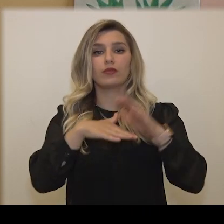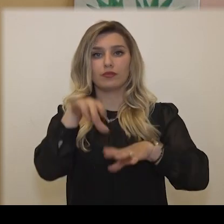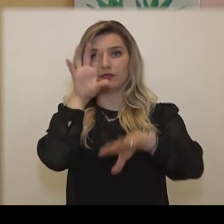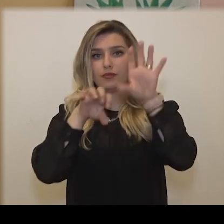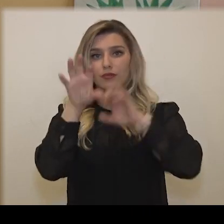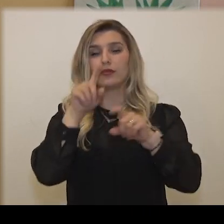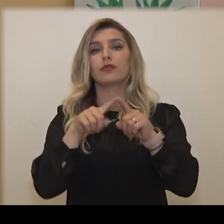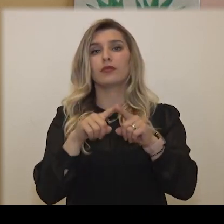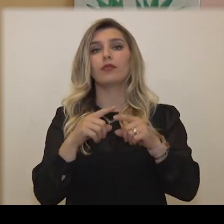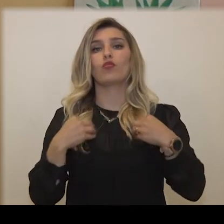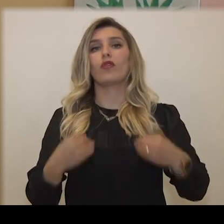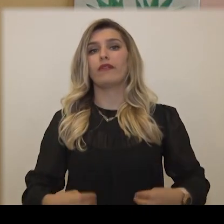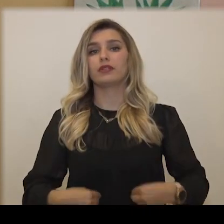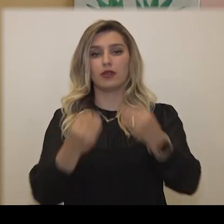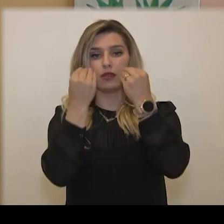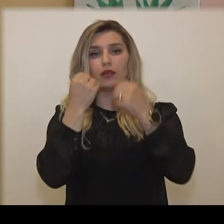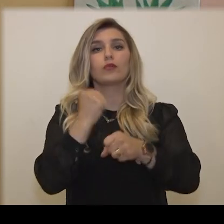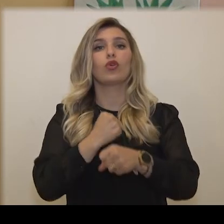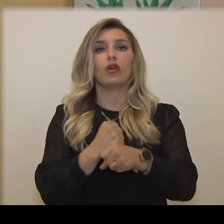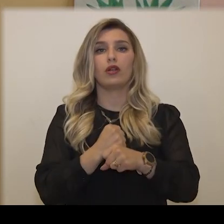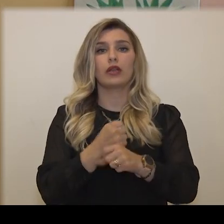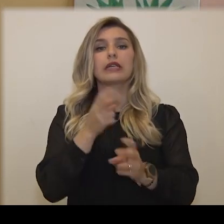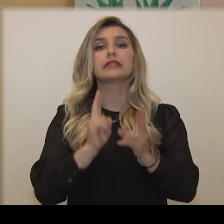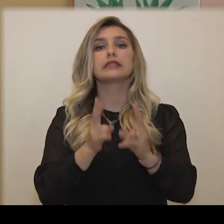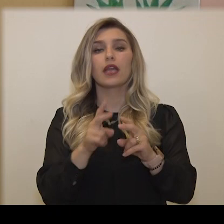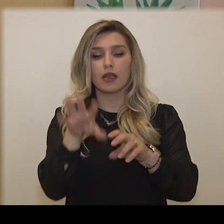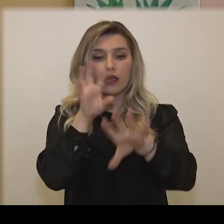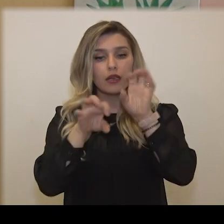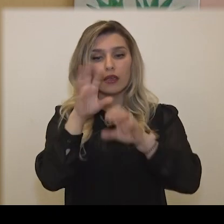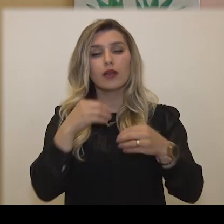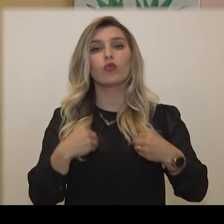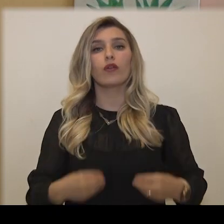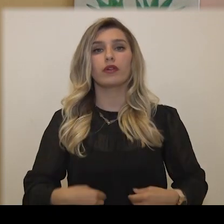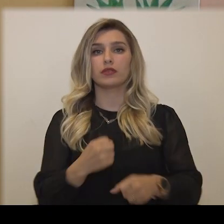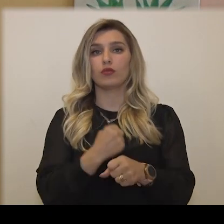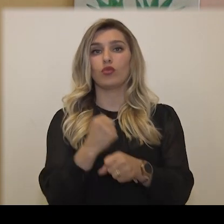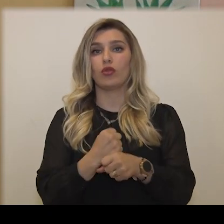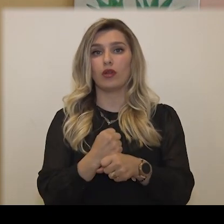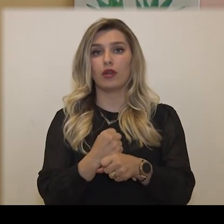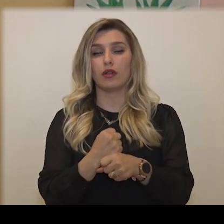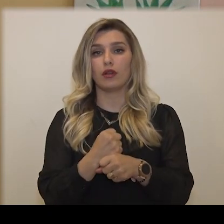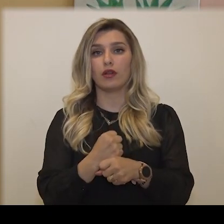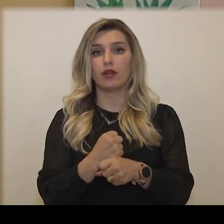Punë profesionale. Punë profesionale, që të aftësojnë, që të ushtrojnë në mënyrë profesionale,